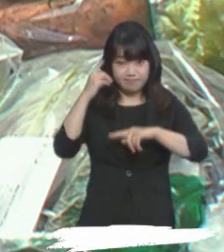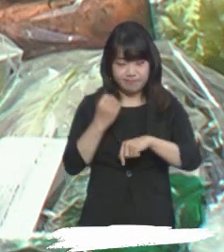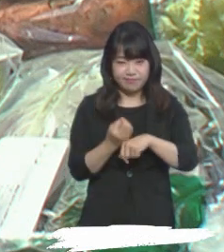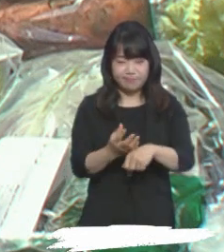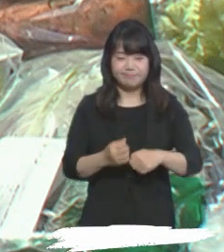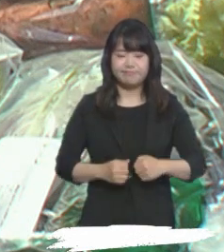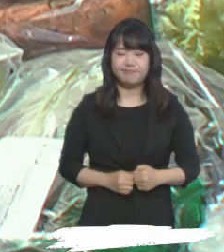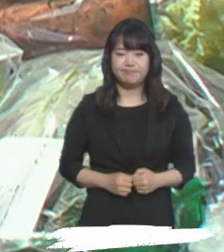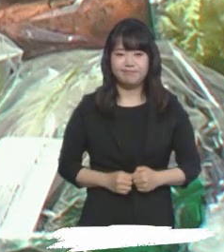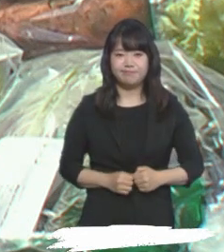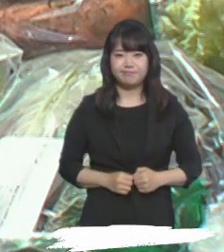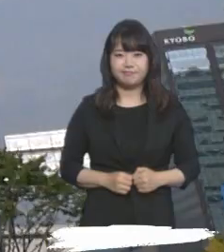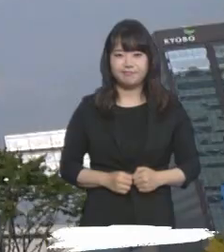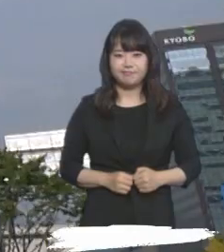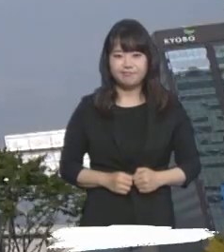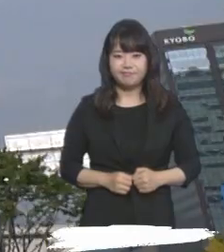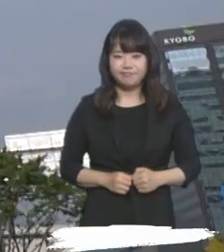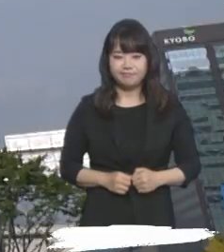보도입니다.